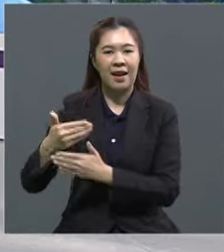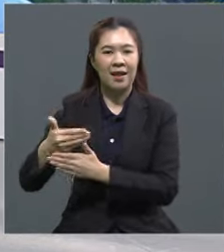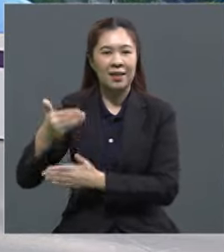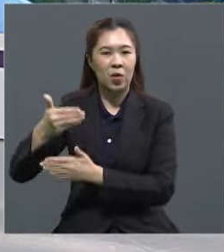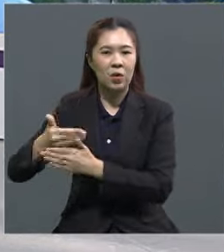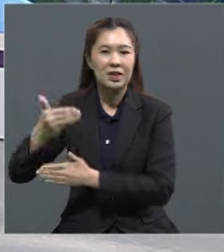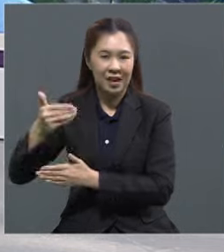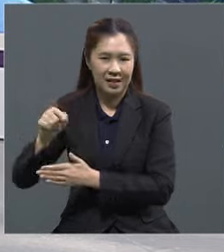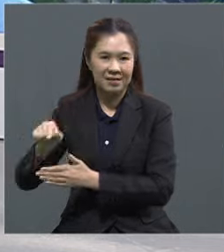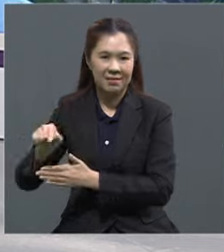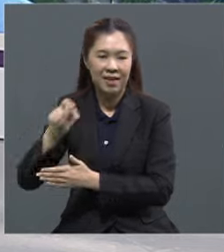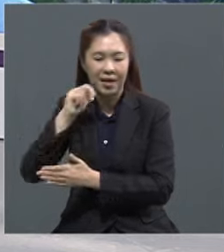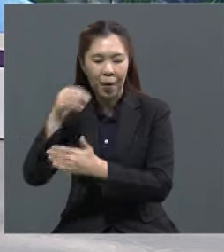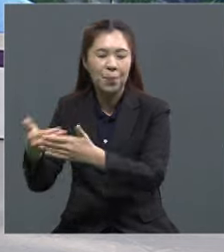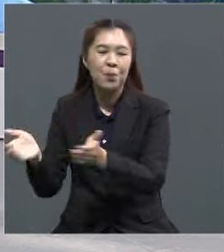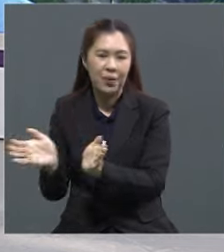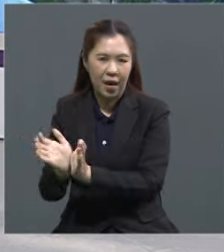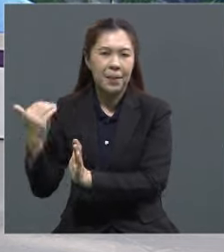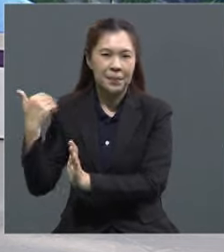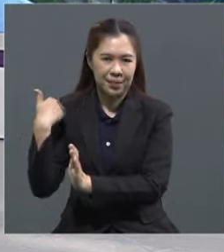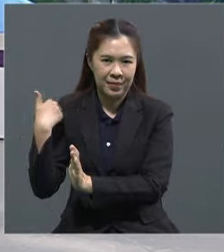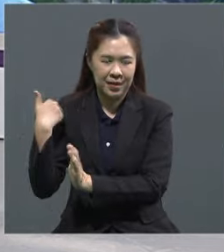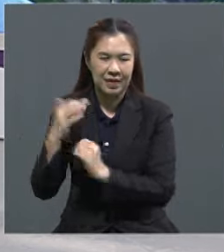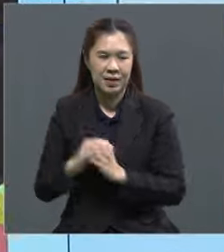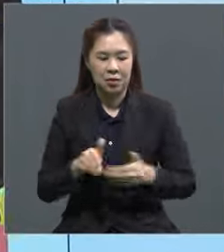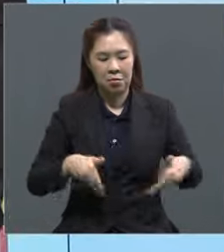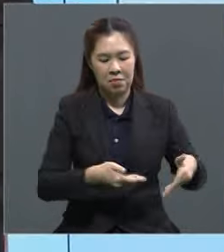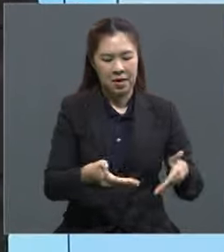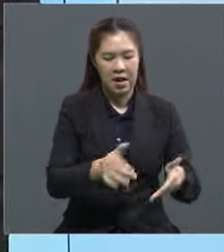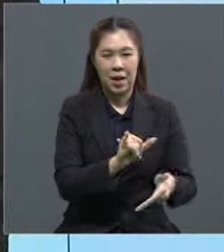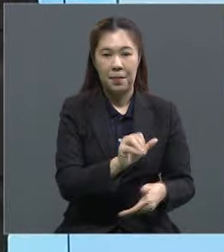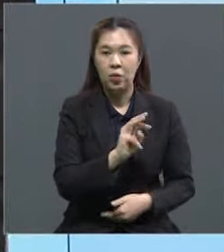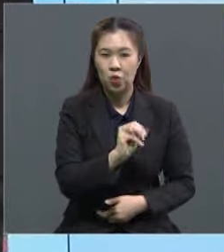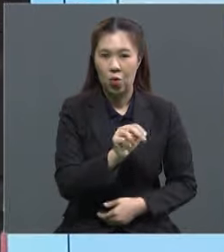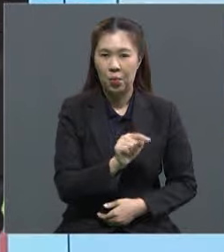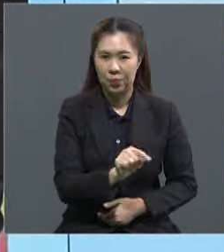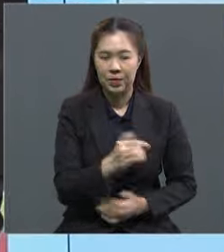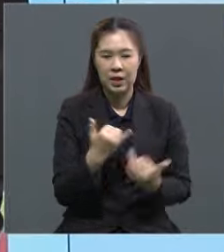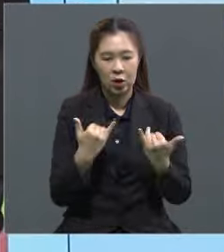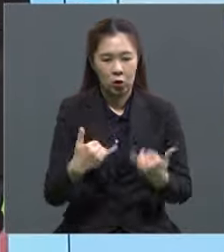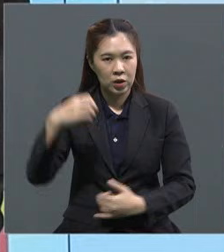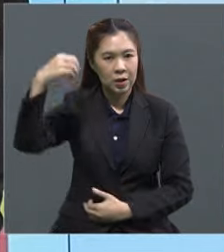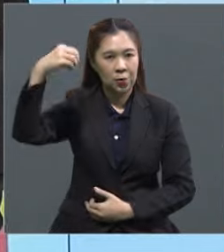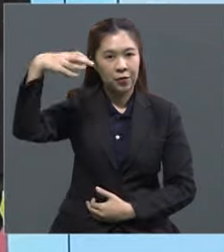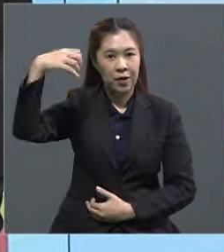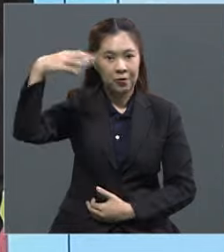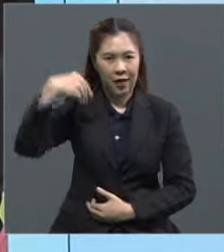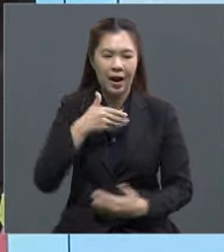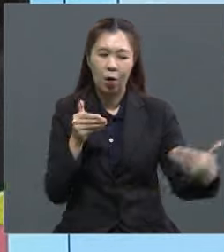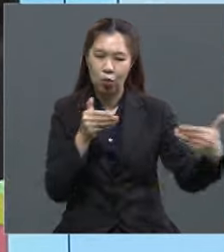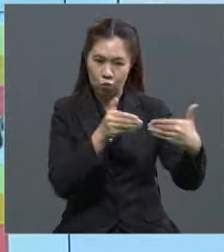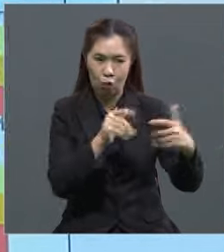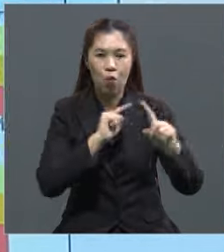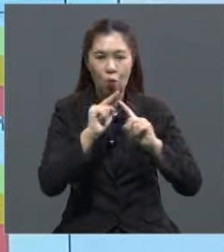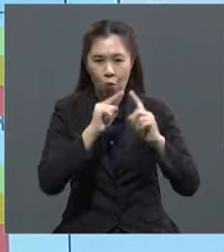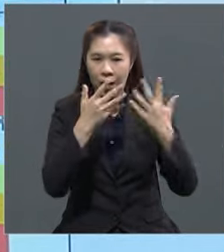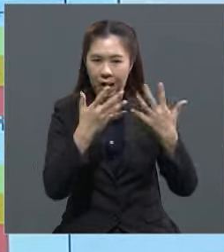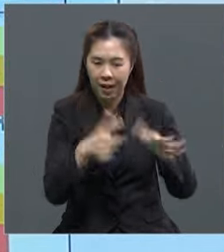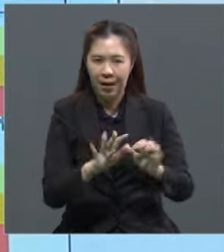ฉะนั้นก็มีแม่น้ำยมในขณะเดียวกันตอนนี้เราประสานไปทางการไฟฟ้าฝ่ายผลิตแห่งประเทศไทยเรียบร้อยนะครับว่า